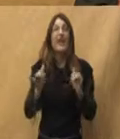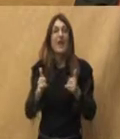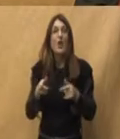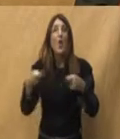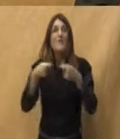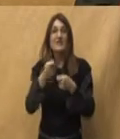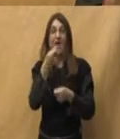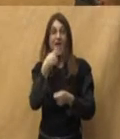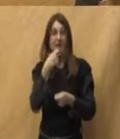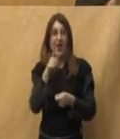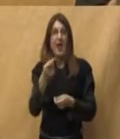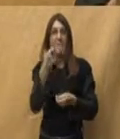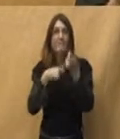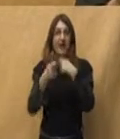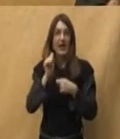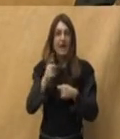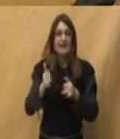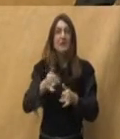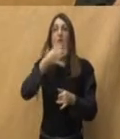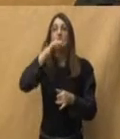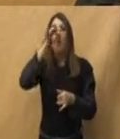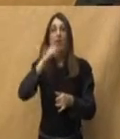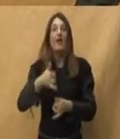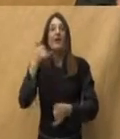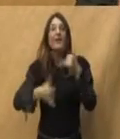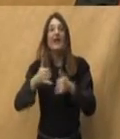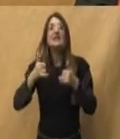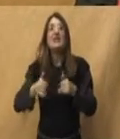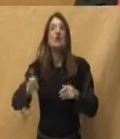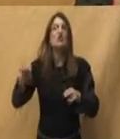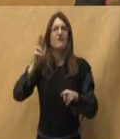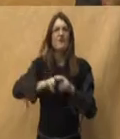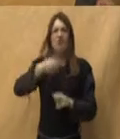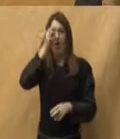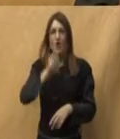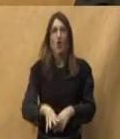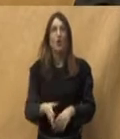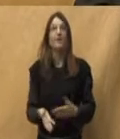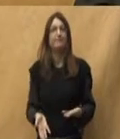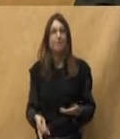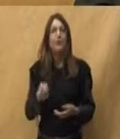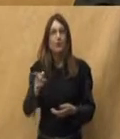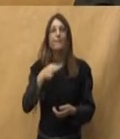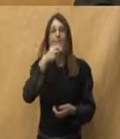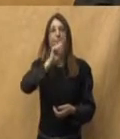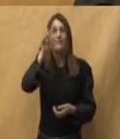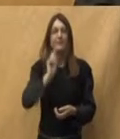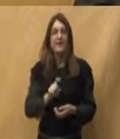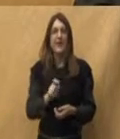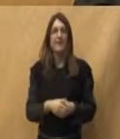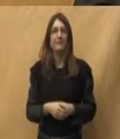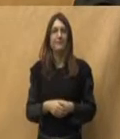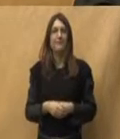sa hranom i prehranom poboljšala ili se pogoršala? To je ključno pitanje. I sad dolazimo do odgovora koji je,